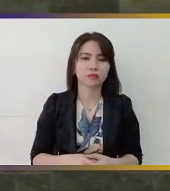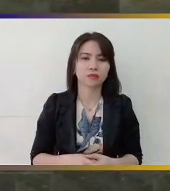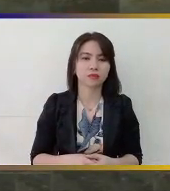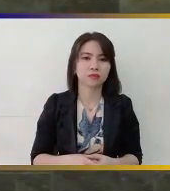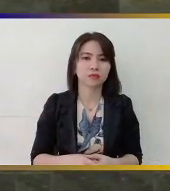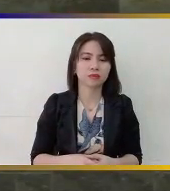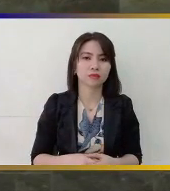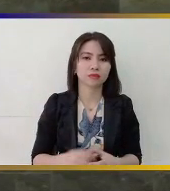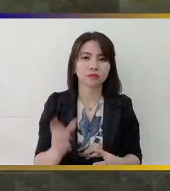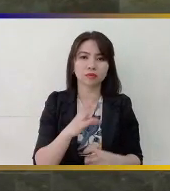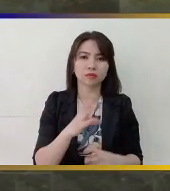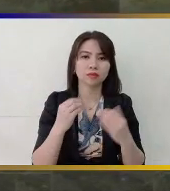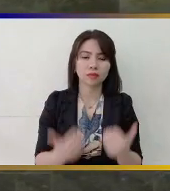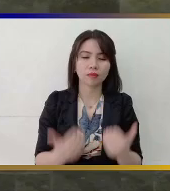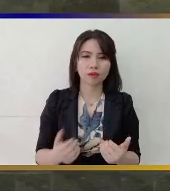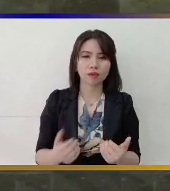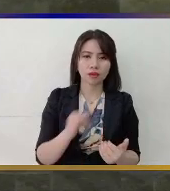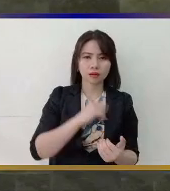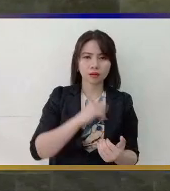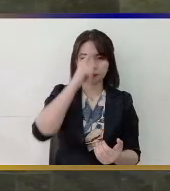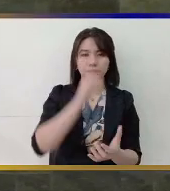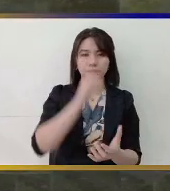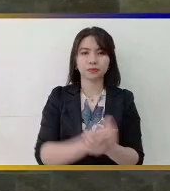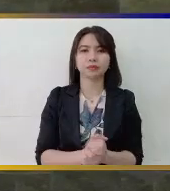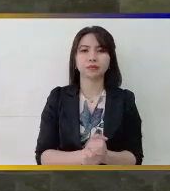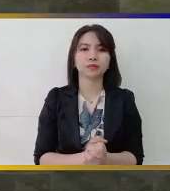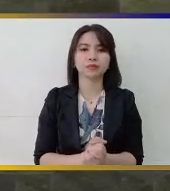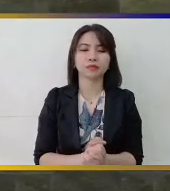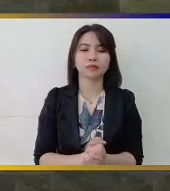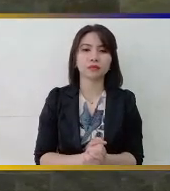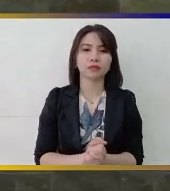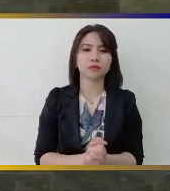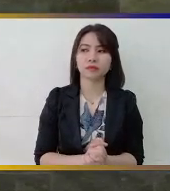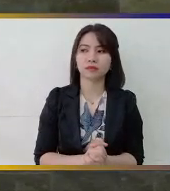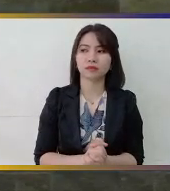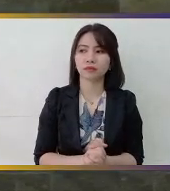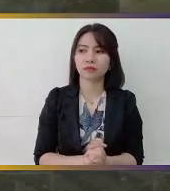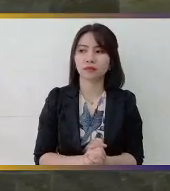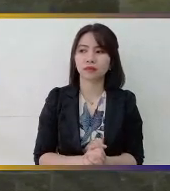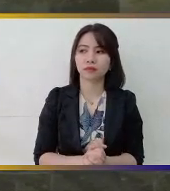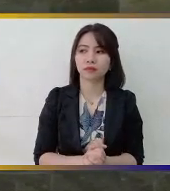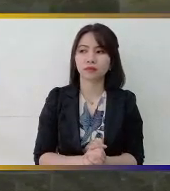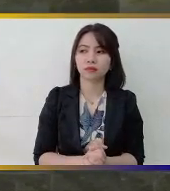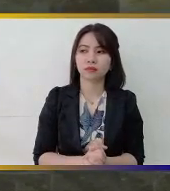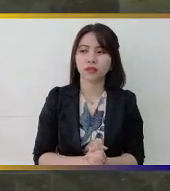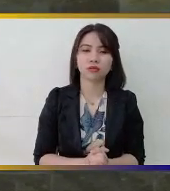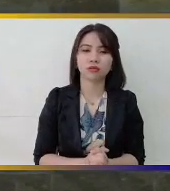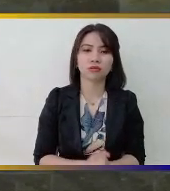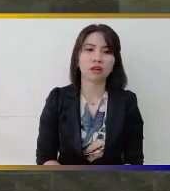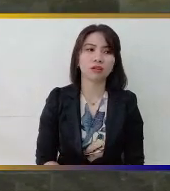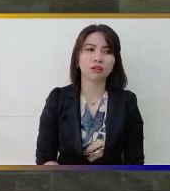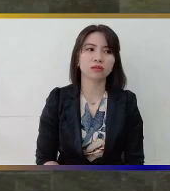ako'y naniniwala na pag nagkaroon tayo ng infestation, there's always manifestation.